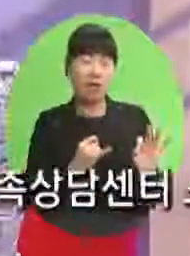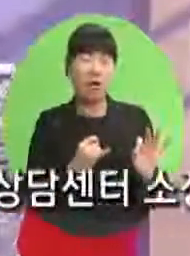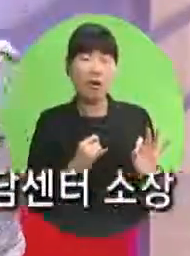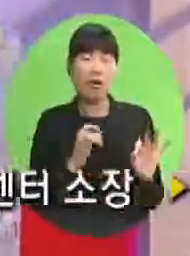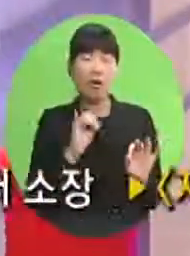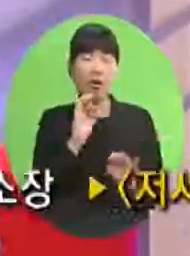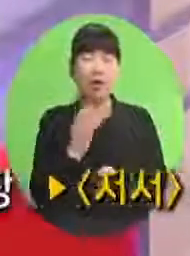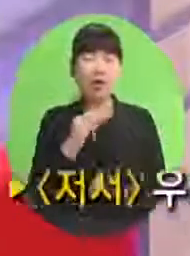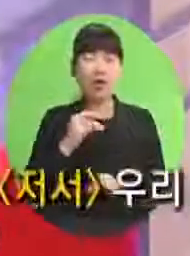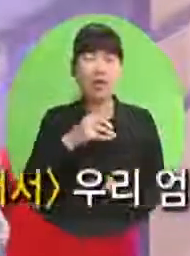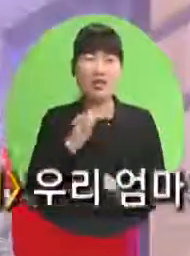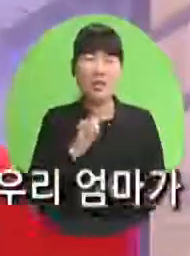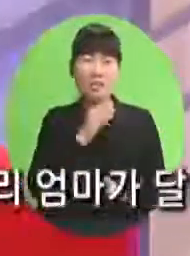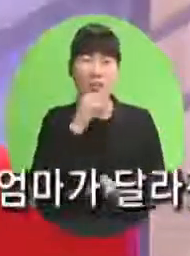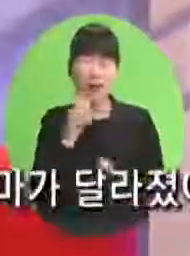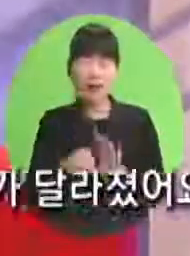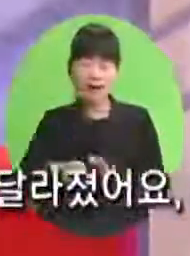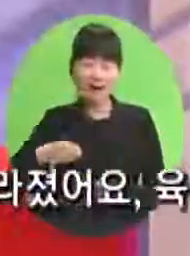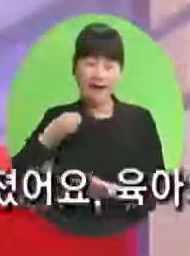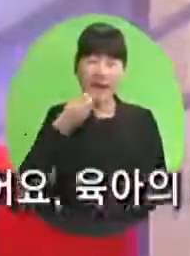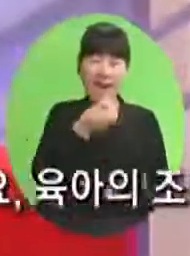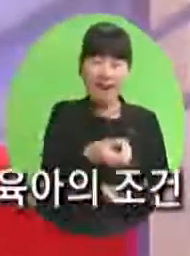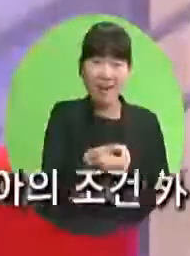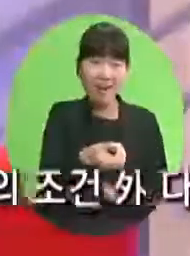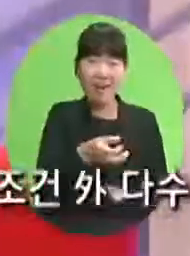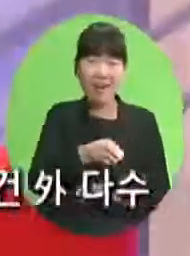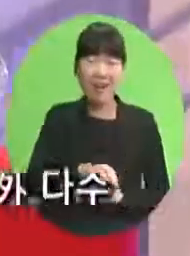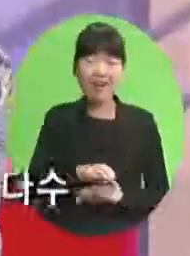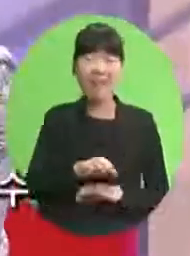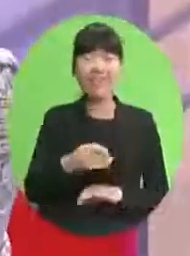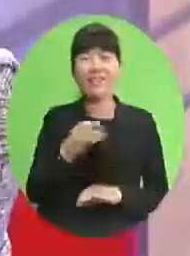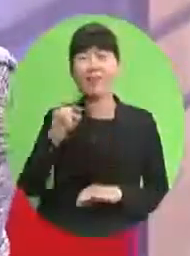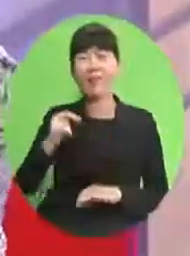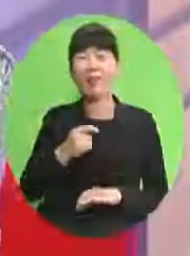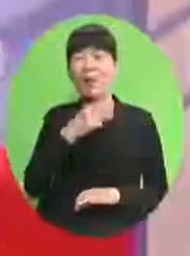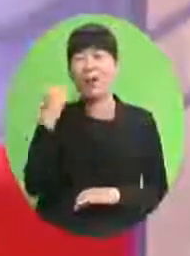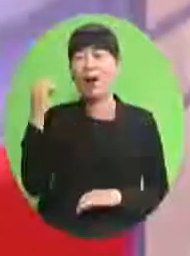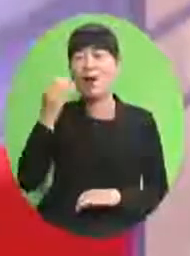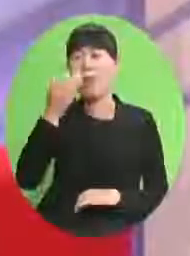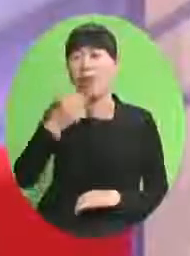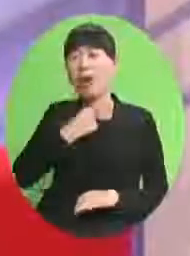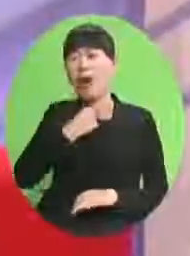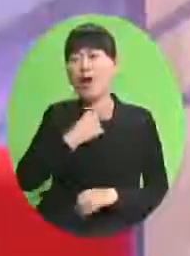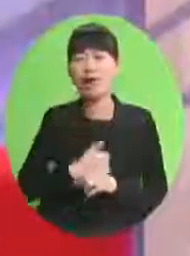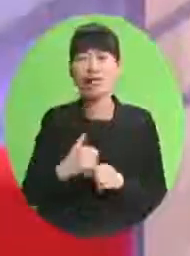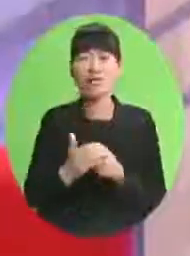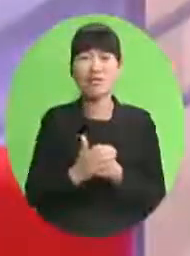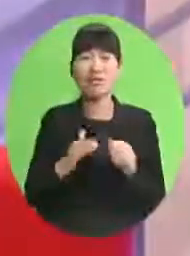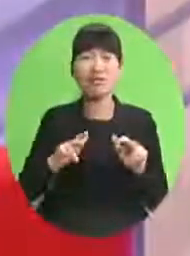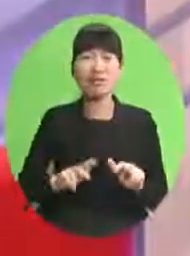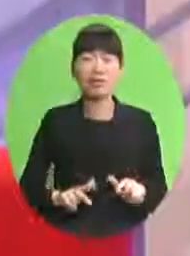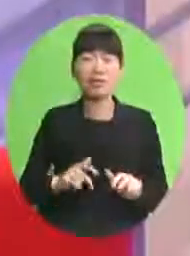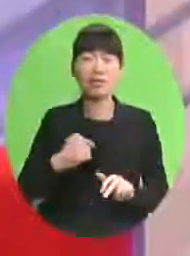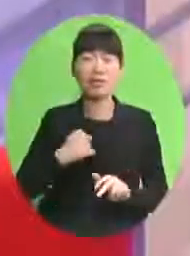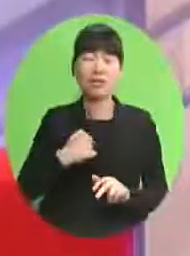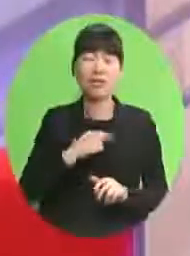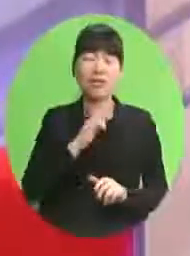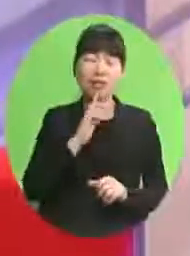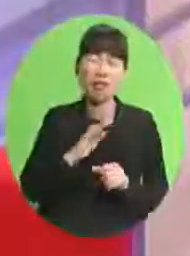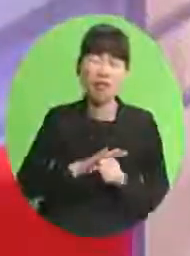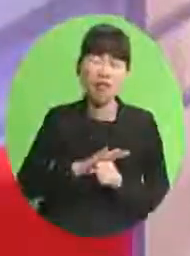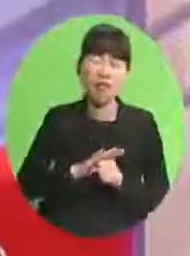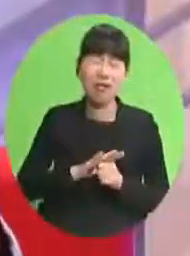오렌지 맛을 꺼내는데 이것도 맛있어. 아이는, 뭐 딸기도 맛있어. 나는 레몬 맛인 거예요. 네. 그러니까 이게 자기가 그렇게